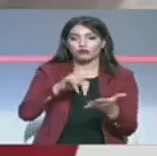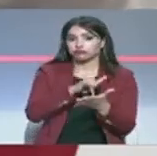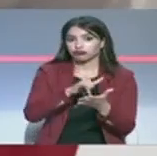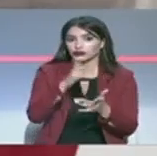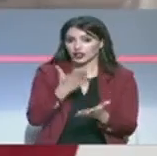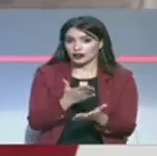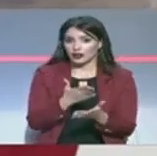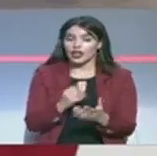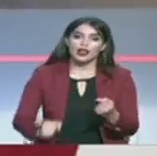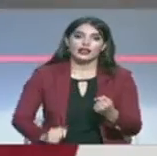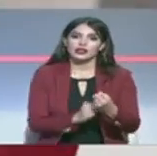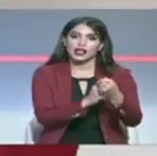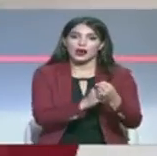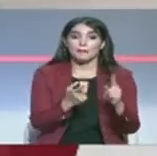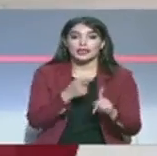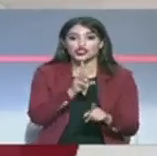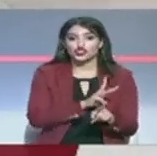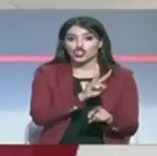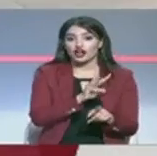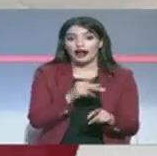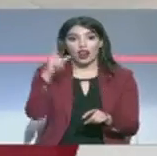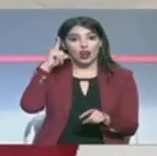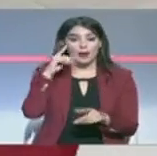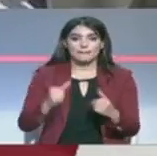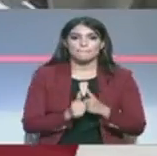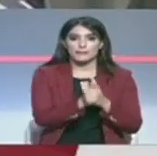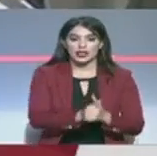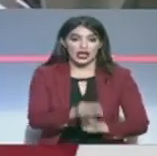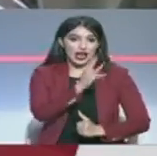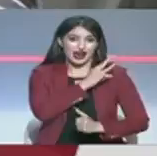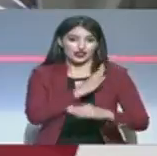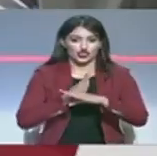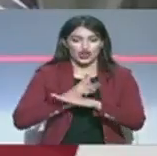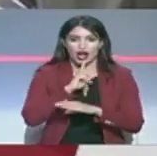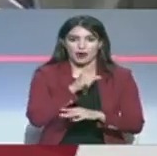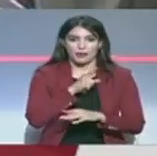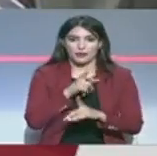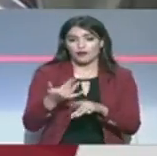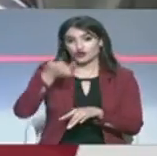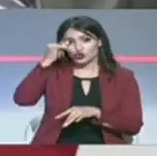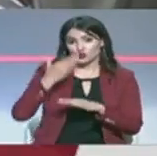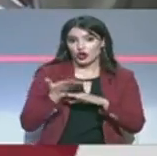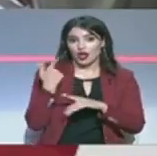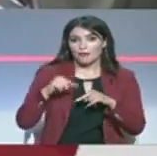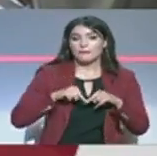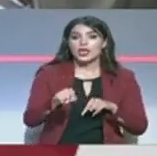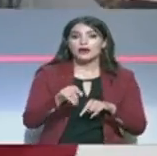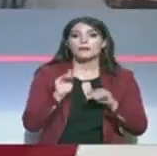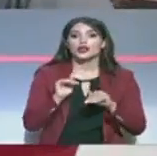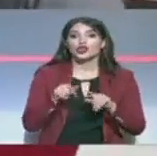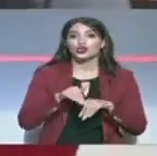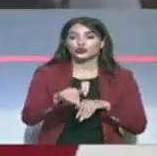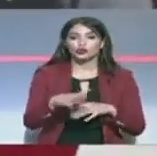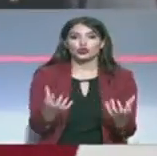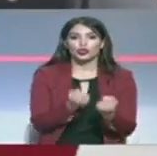الشرقية دعما لقوات شرق ليبيا بقيادة خليفة حفتر منذ 8 من جويلية الماضي، وخلال الفترة نفسها تم